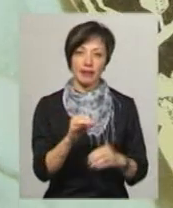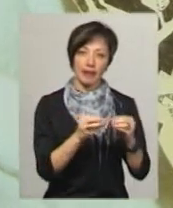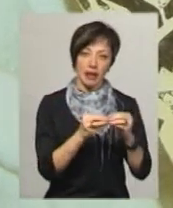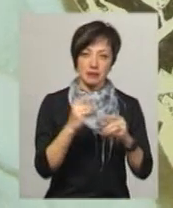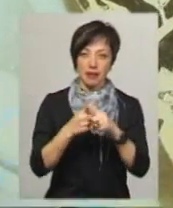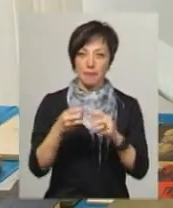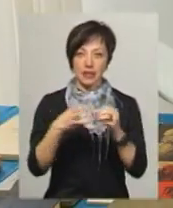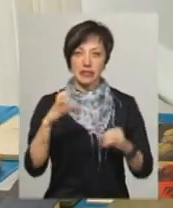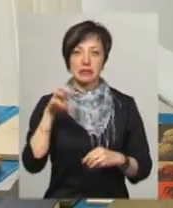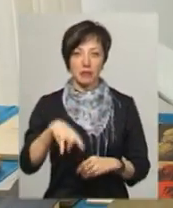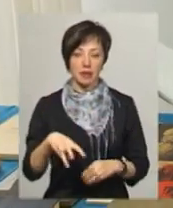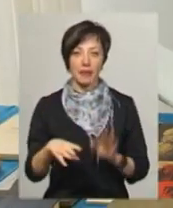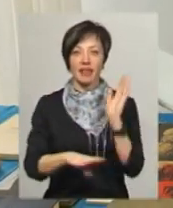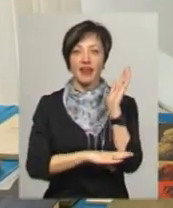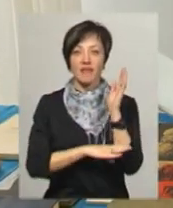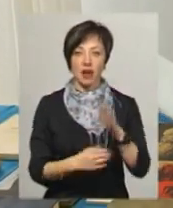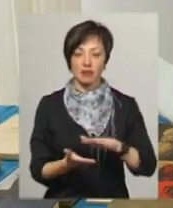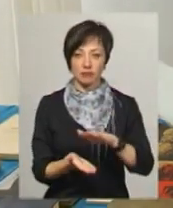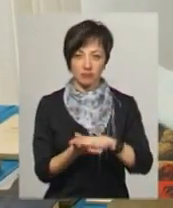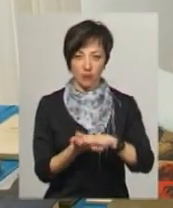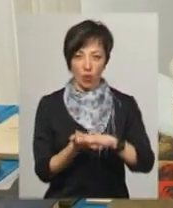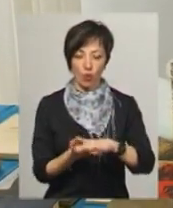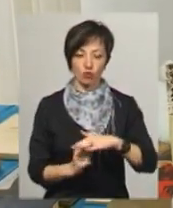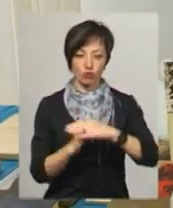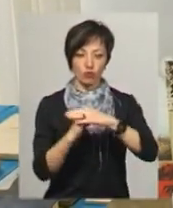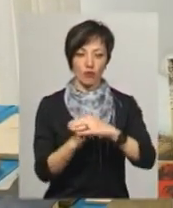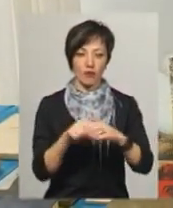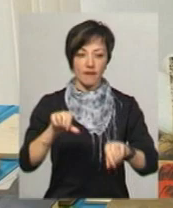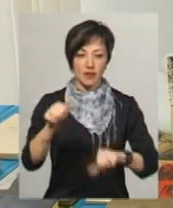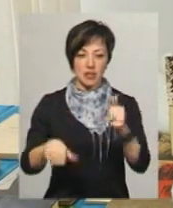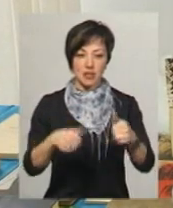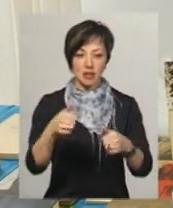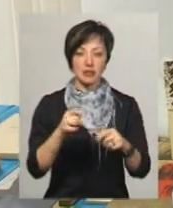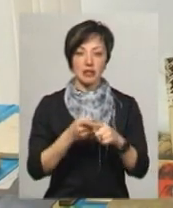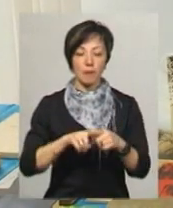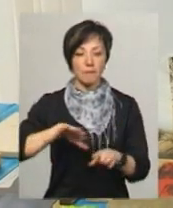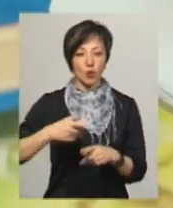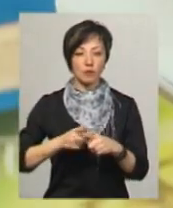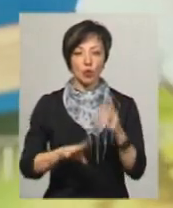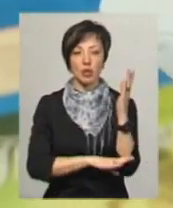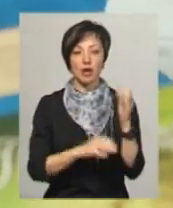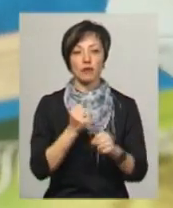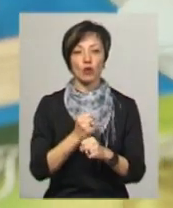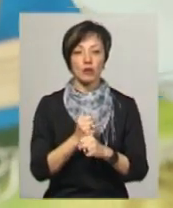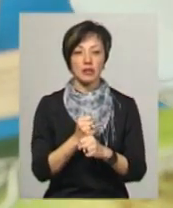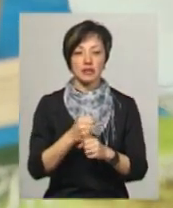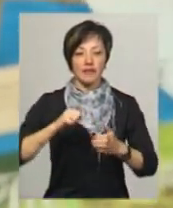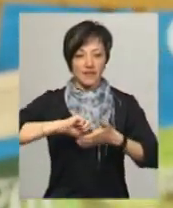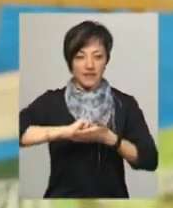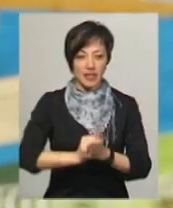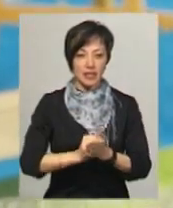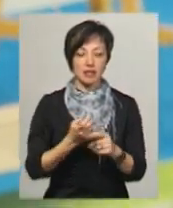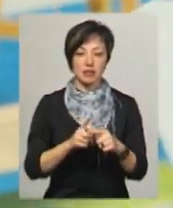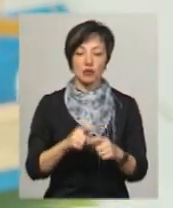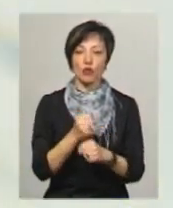15 сантиметрів. На дерев'яній основі вирізалася сама композиція і потім вже з цього дерева робилися відтиски. Ці